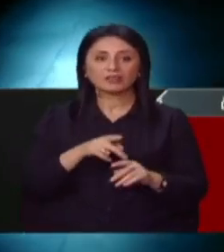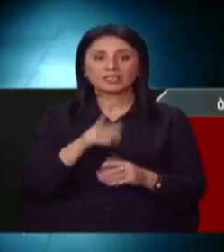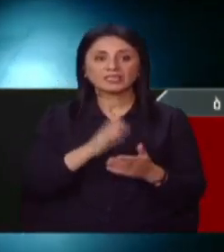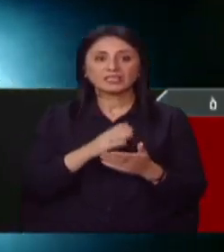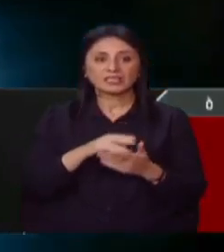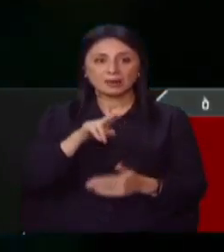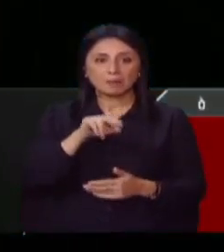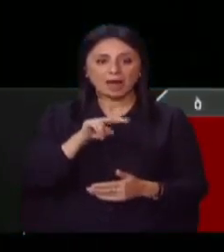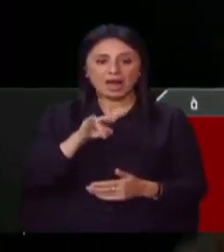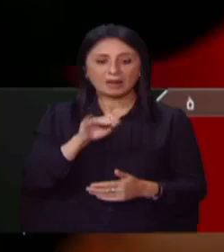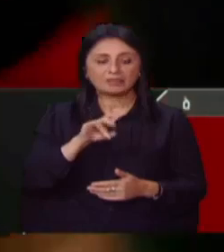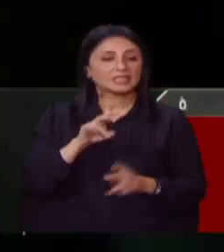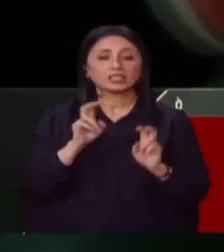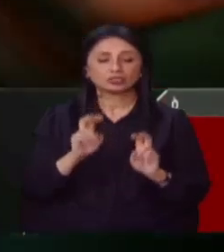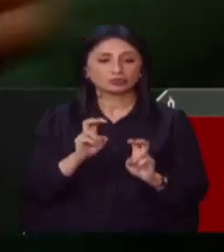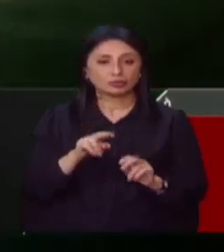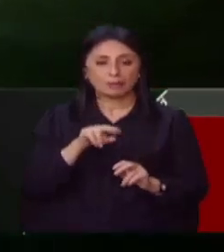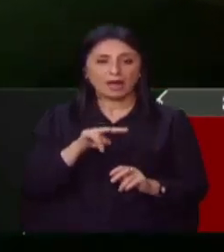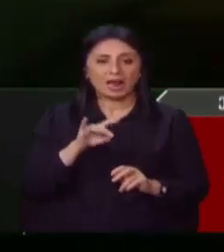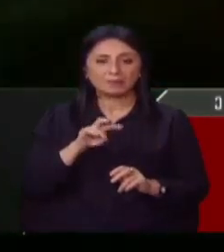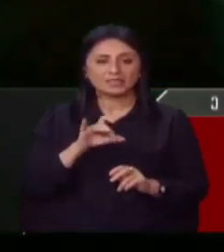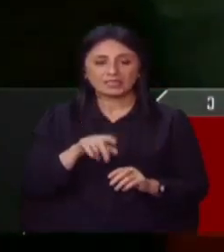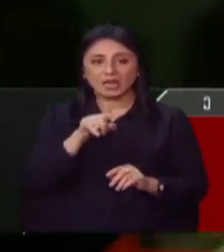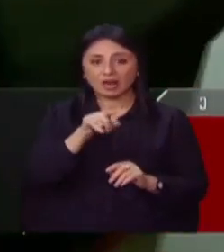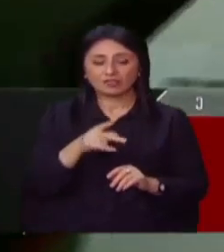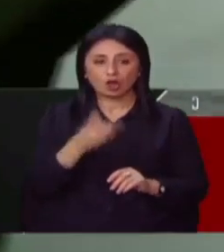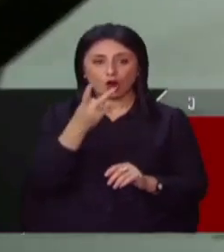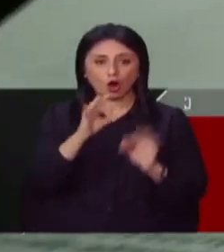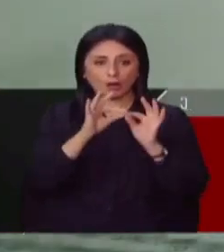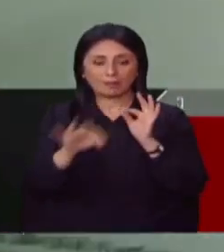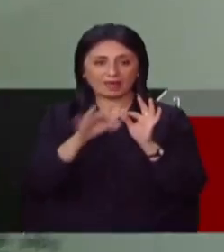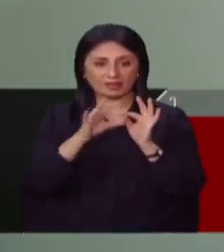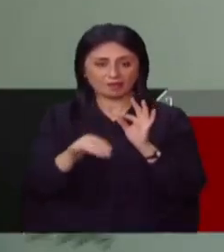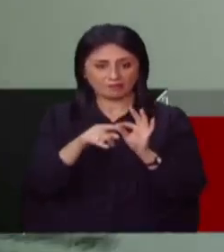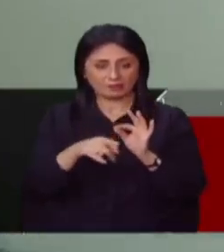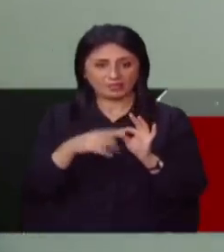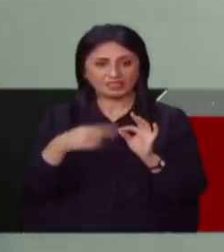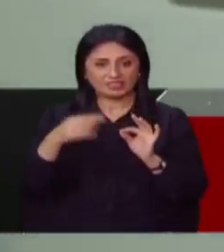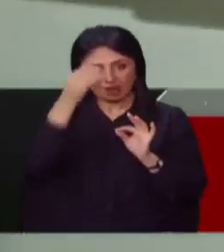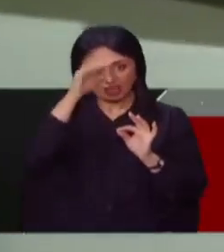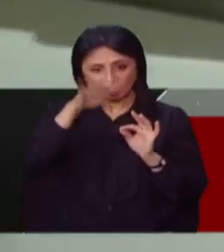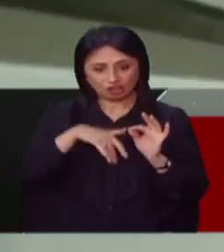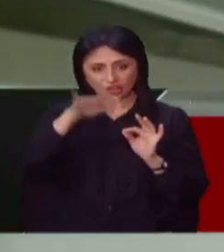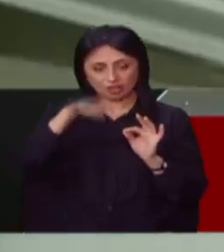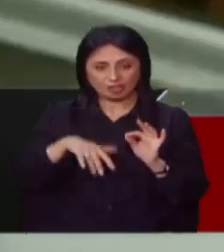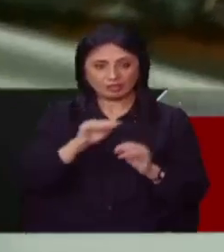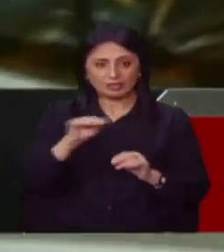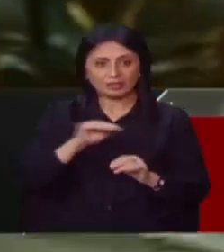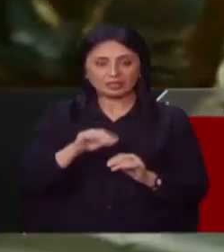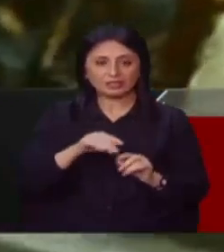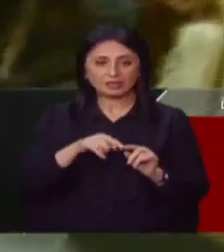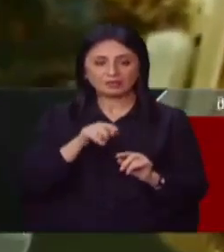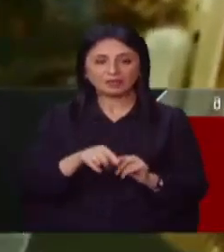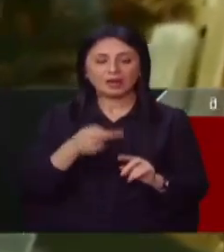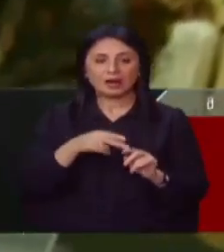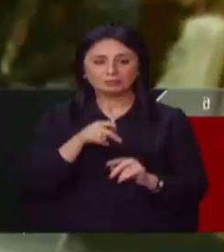არის პალიმფსესტი რაც გულისხმობს იმას რომ მასზე ორფენად არის დატანილი სხვადასხვა შინაარსის წარწერები და ტექსტები